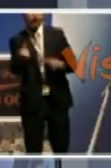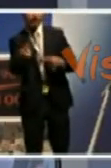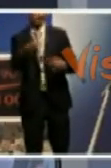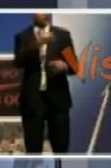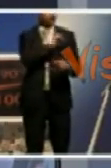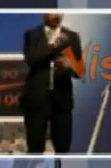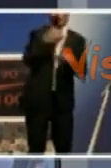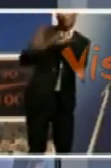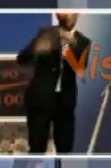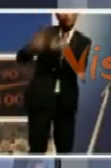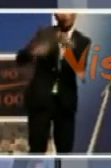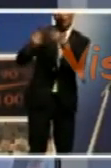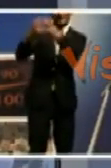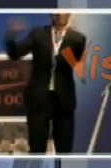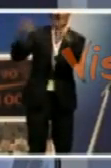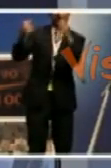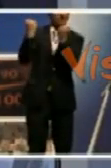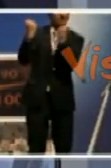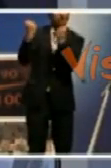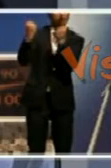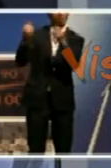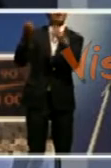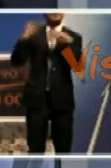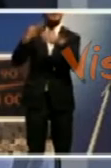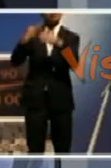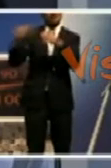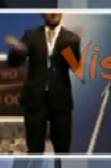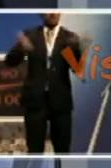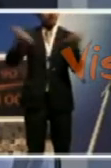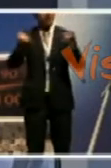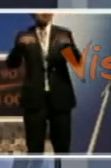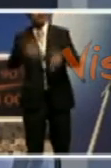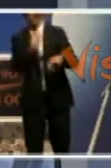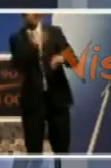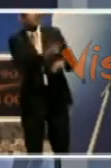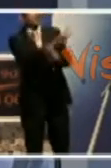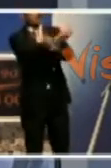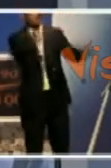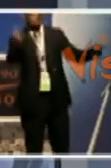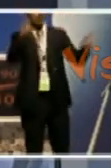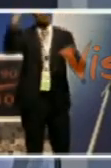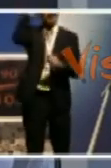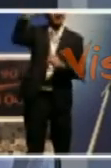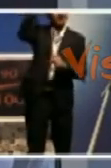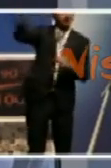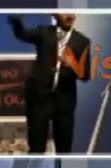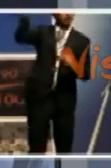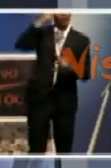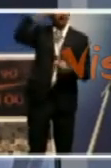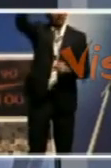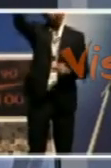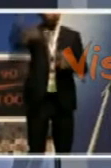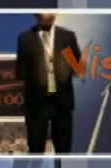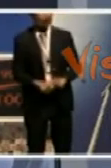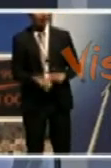nel continuare un'impresa forte nel settore dell'automobile e chi diceva no per spirito ideologico. Io credo che su